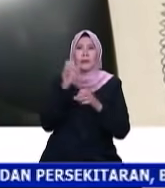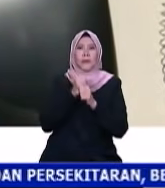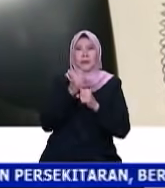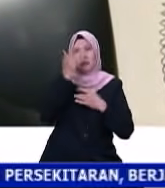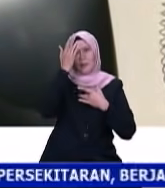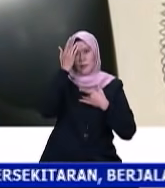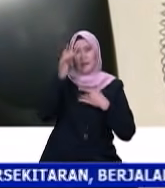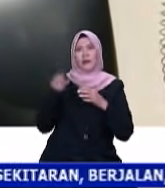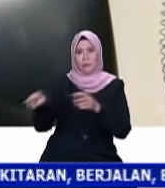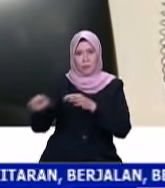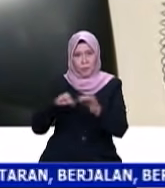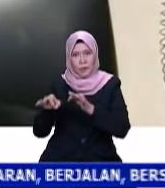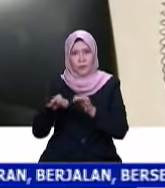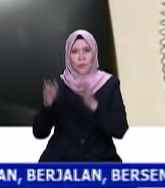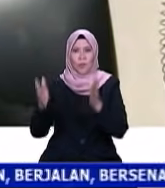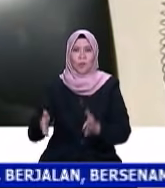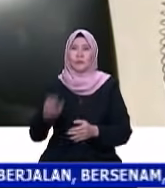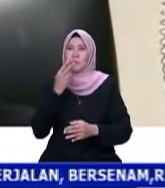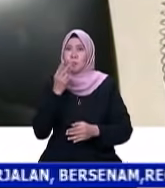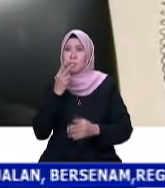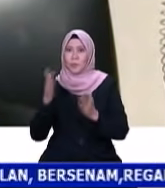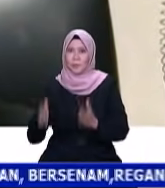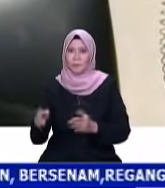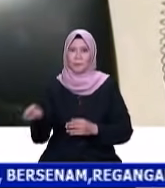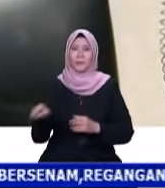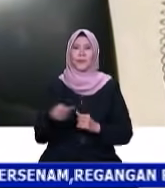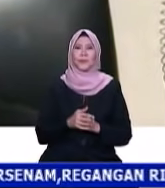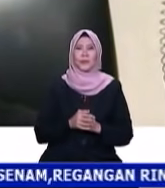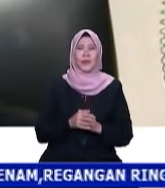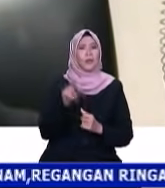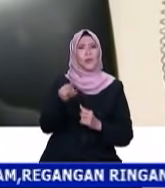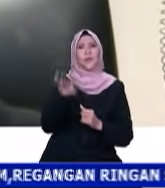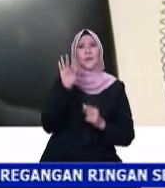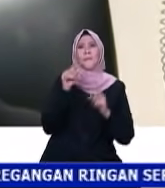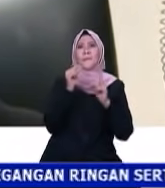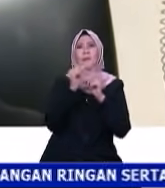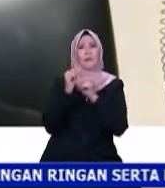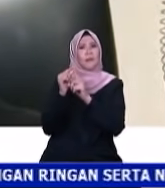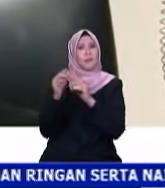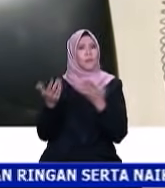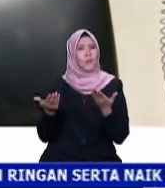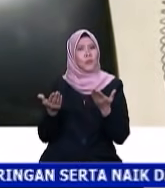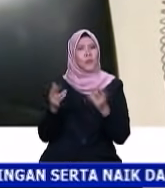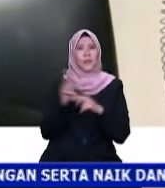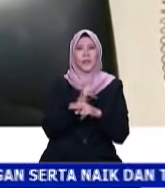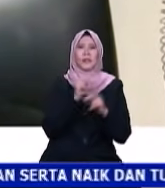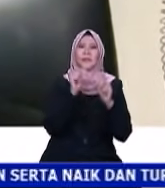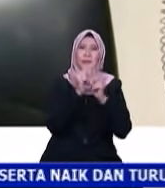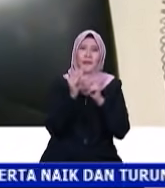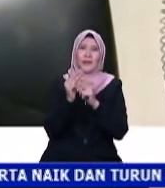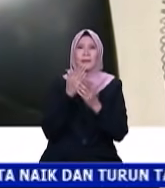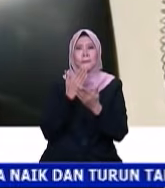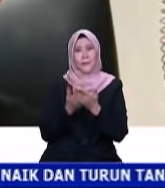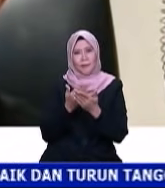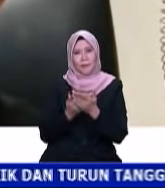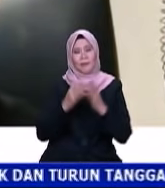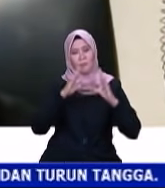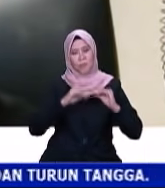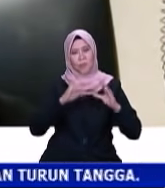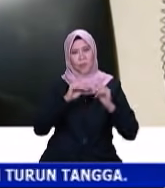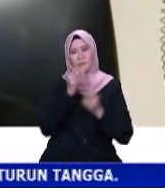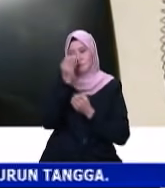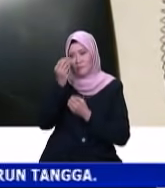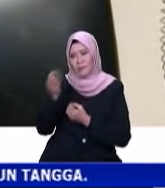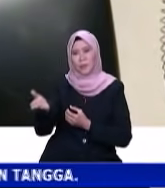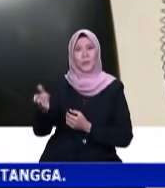seterusnya adalah cara kita pilih perkataan. Macam pilih perkataan ni maksudnya kita gunakan perkataan yang baik-baik. Dan apabila kita sampaikan